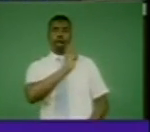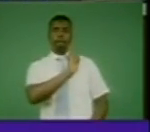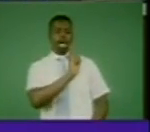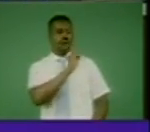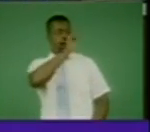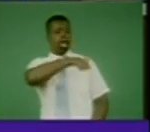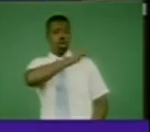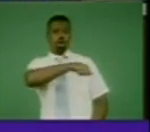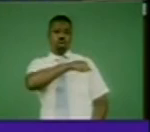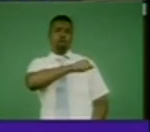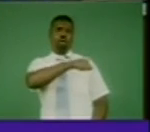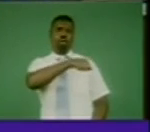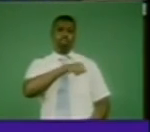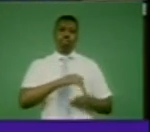ndio,